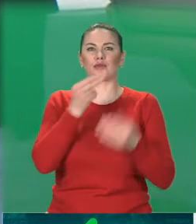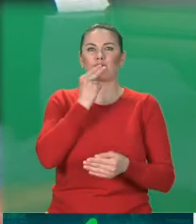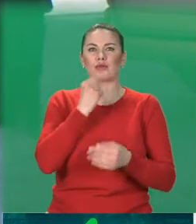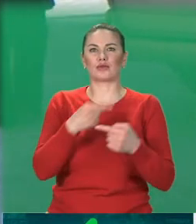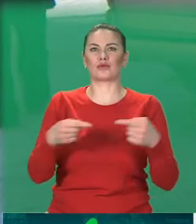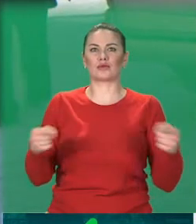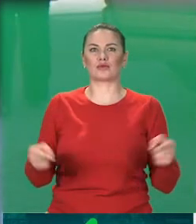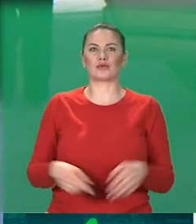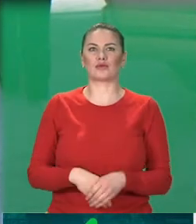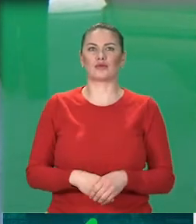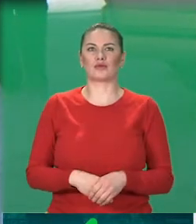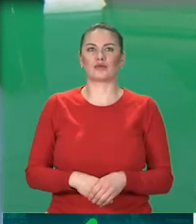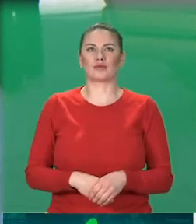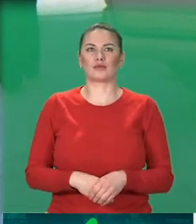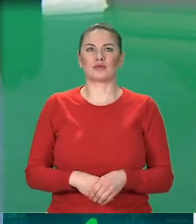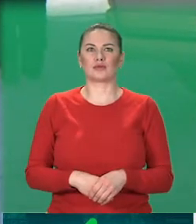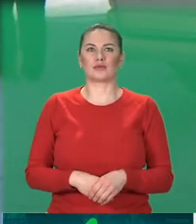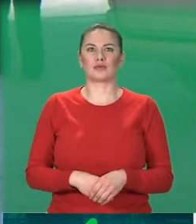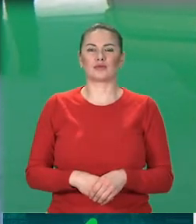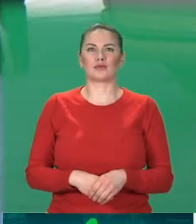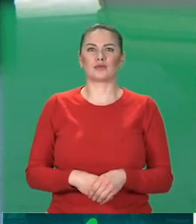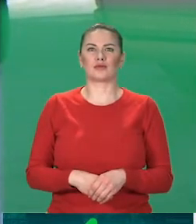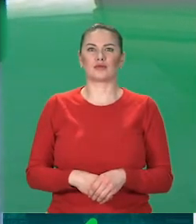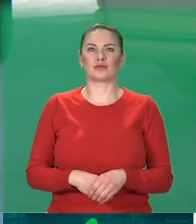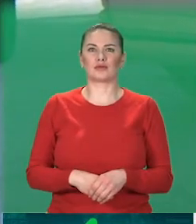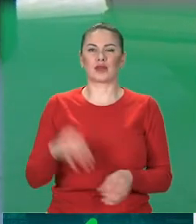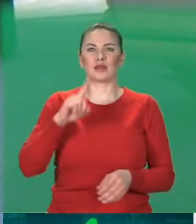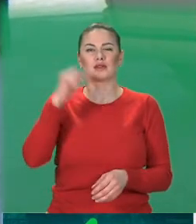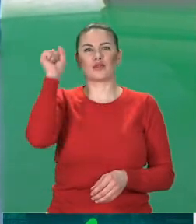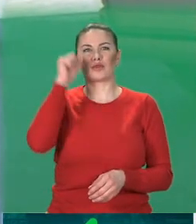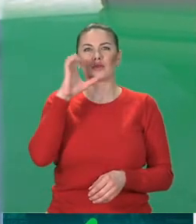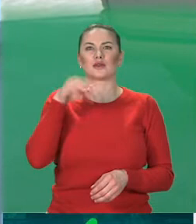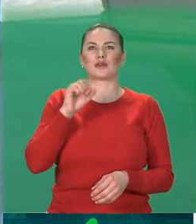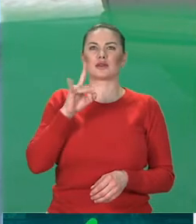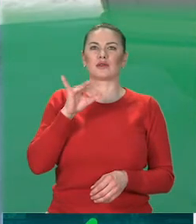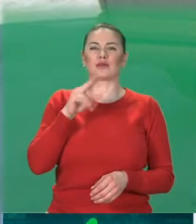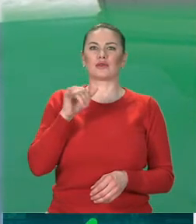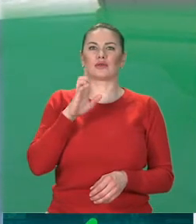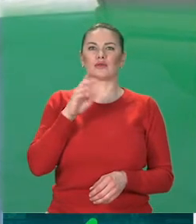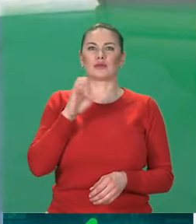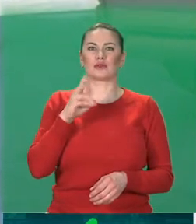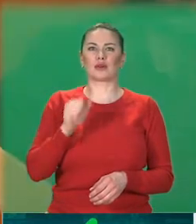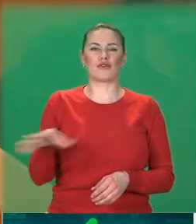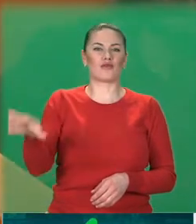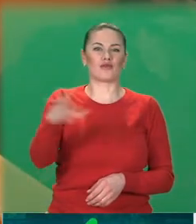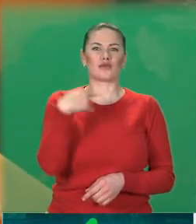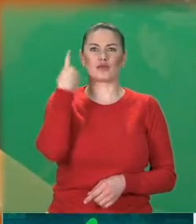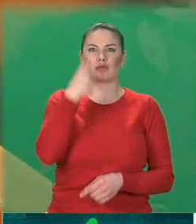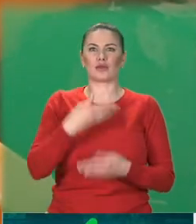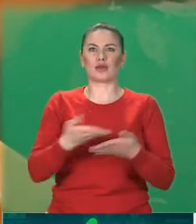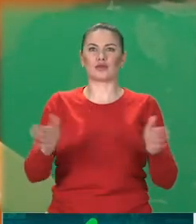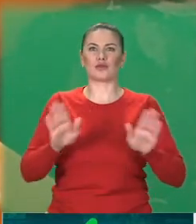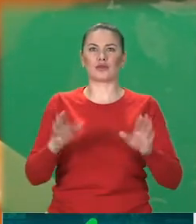тоже живу у моря. И я вот эти вот вижу здесь товары, все налицо, здесь только свежие. Здесь на